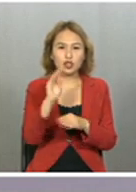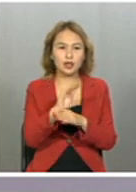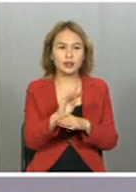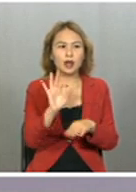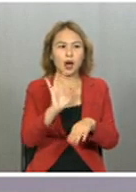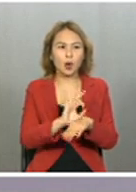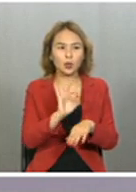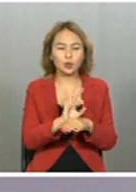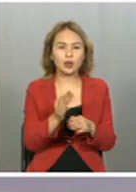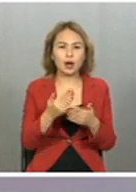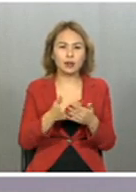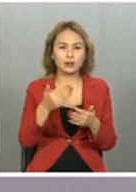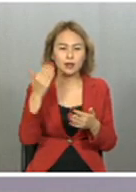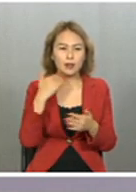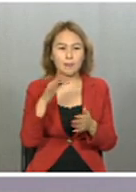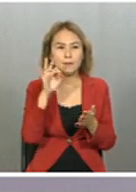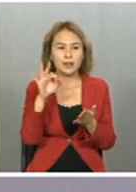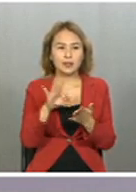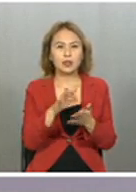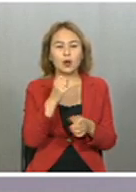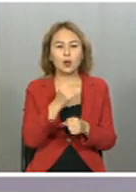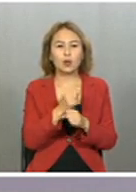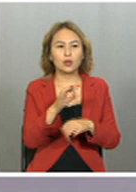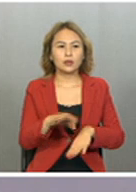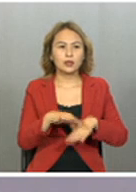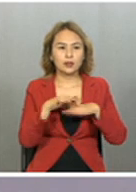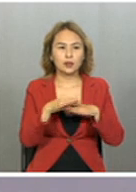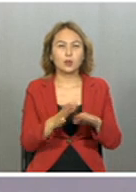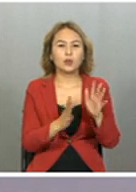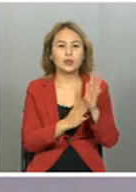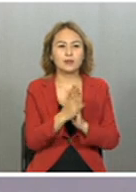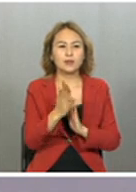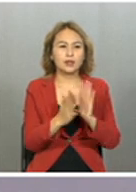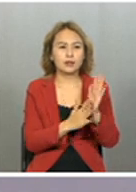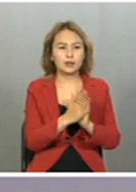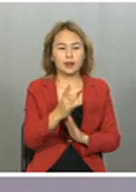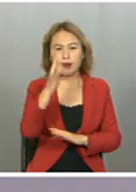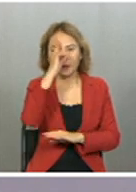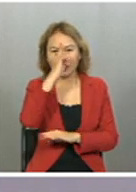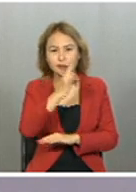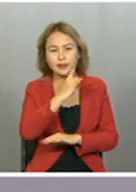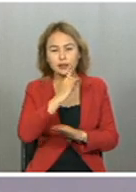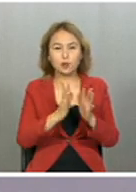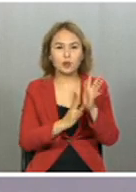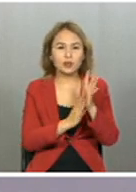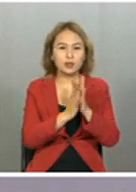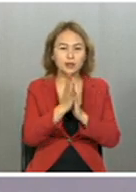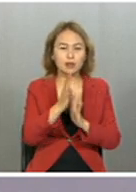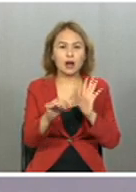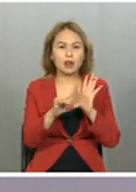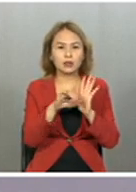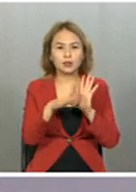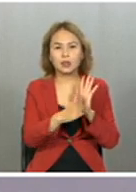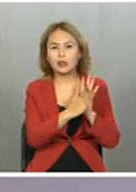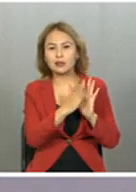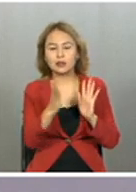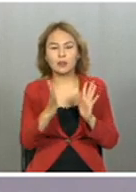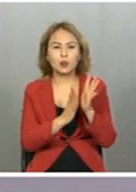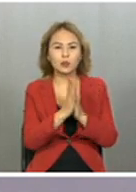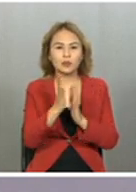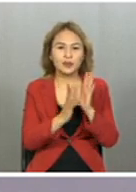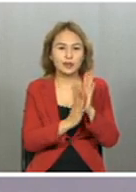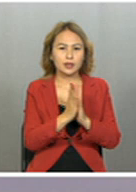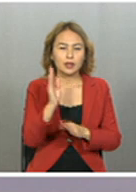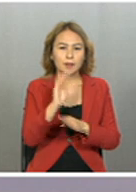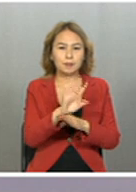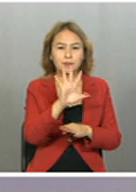аурудың алдын алу мақсатында қолданылатын өсімдіктер. Қазақстанда өсетін 6000-нан астам өсімдіктердің